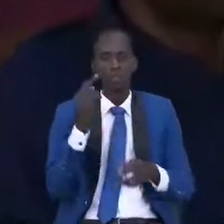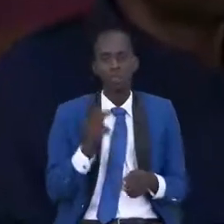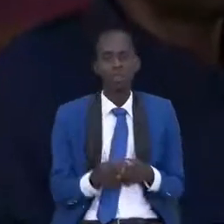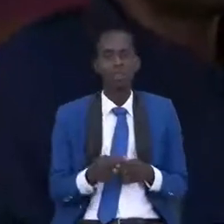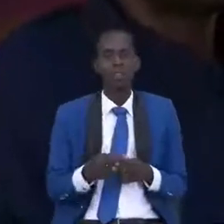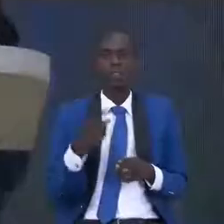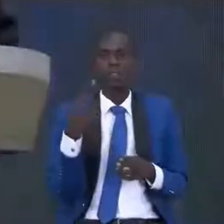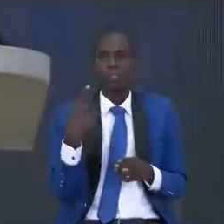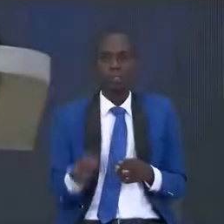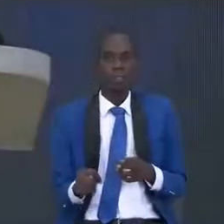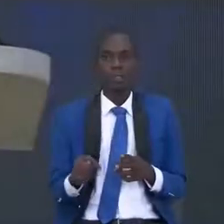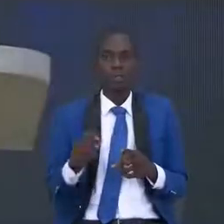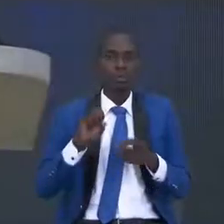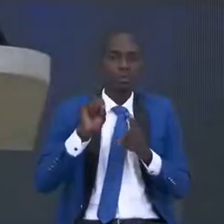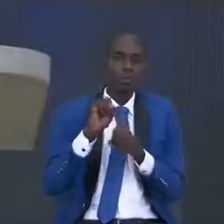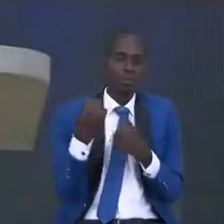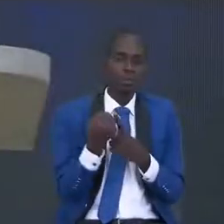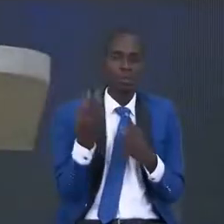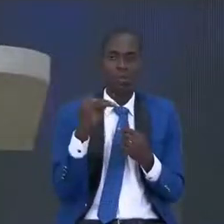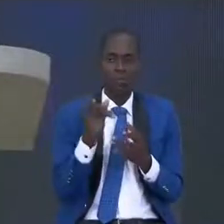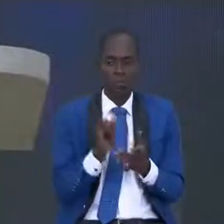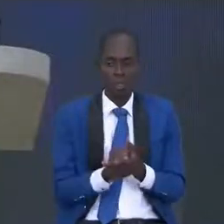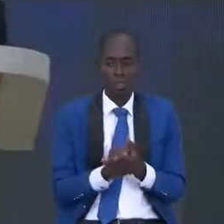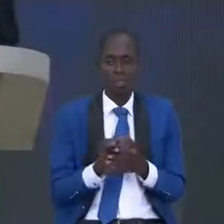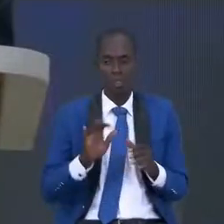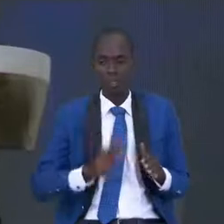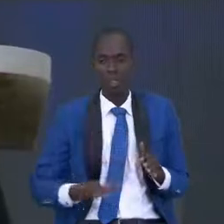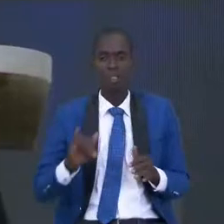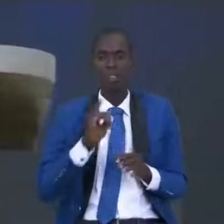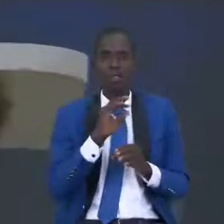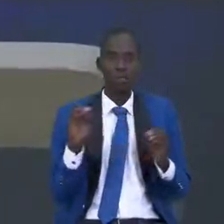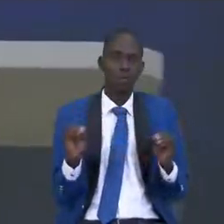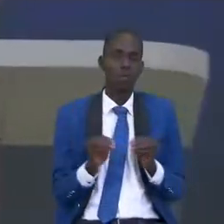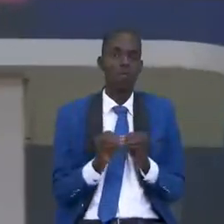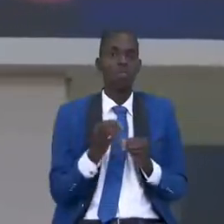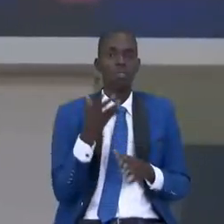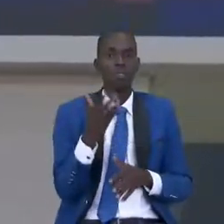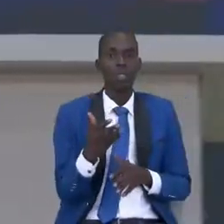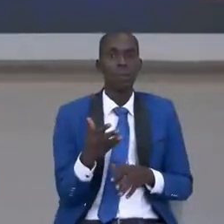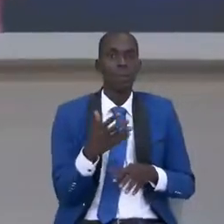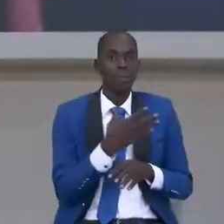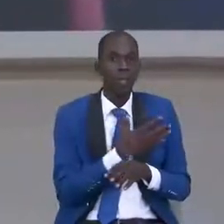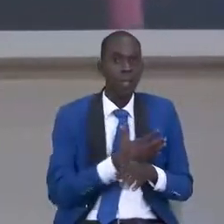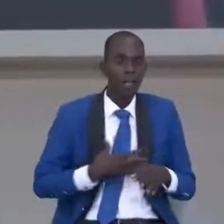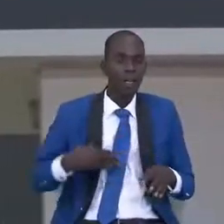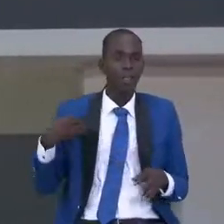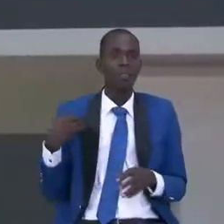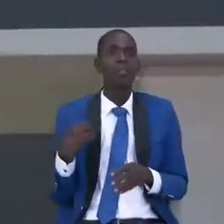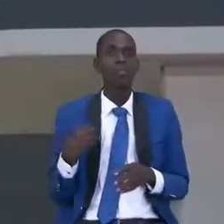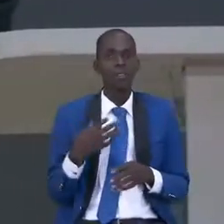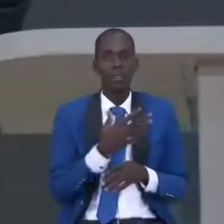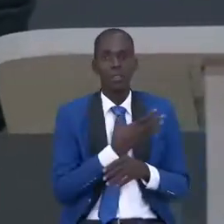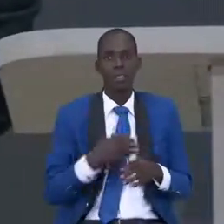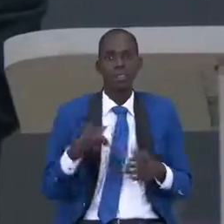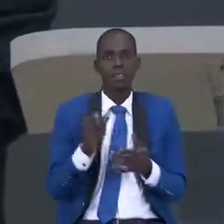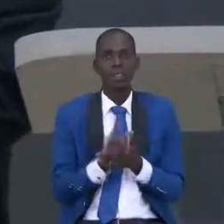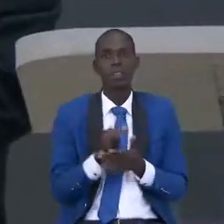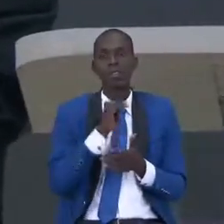cet enfant de ta famille n'est plus désespérée. Et la situation de ton mari ou de ton épouse n'est